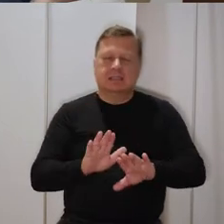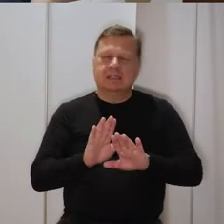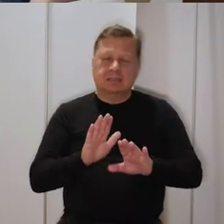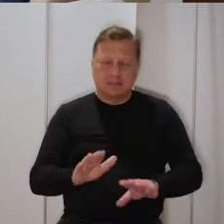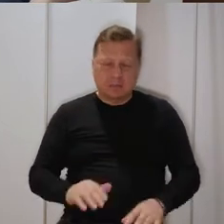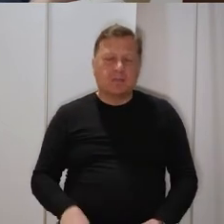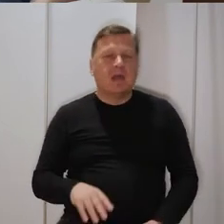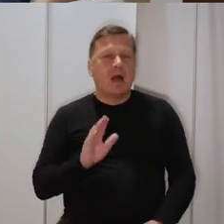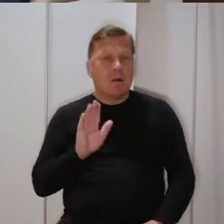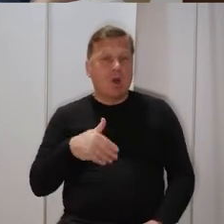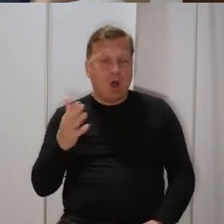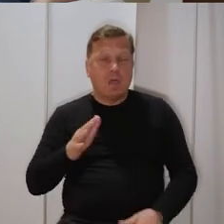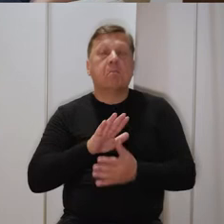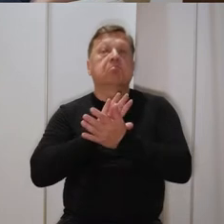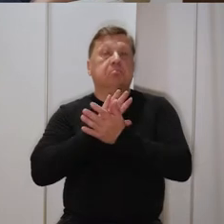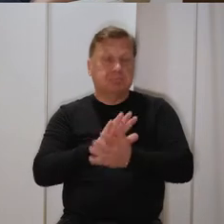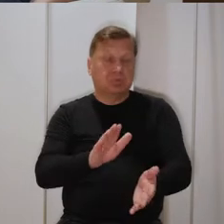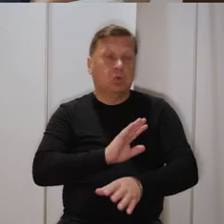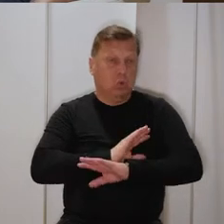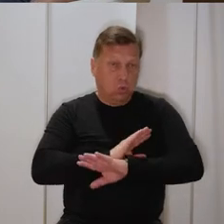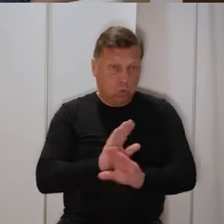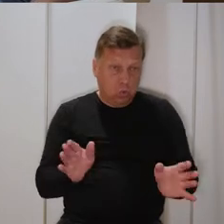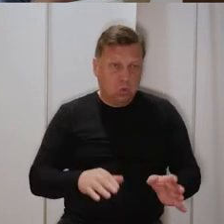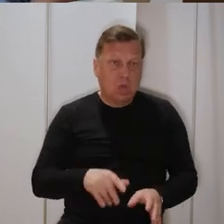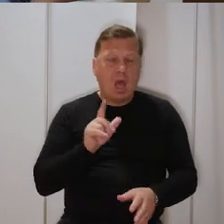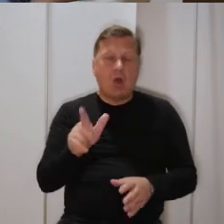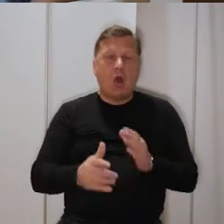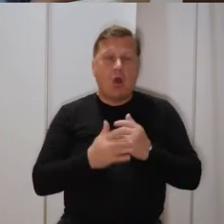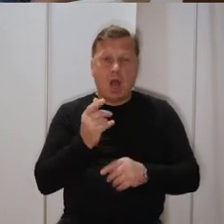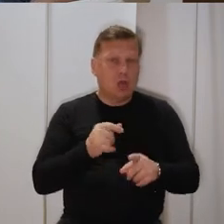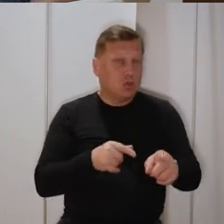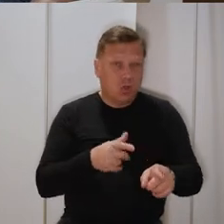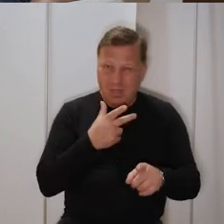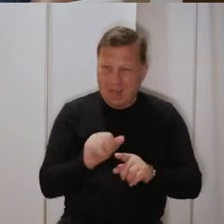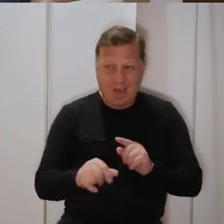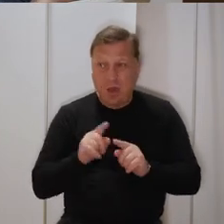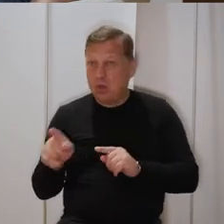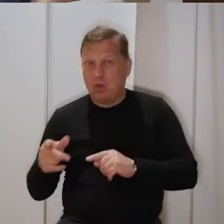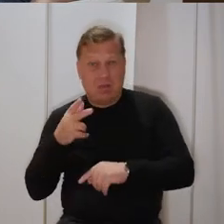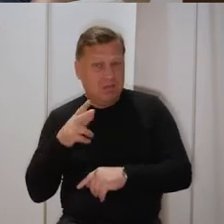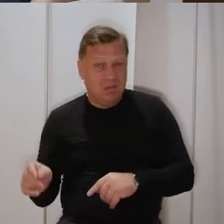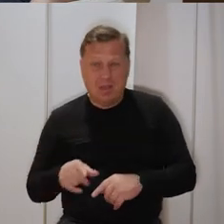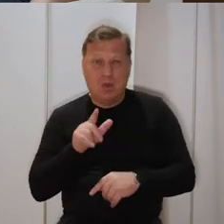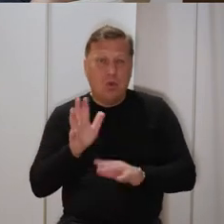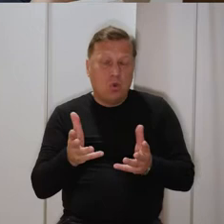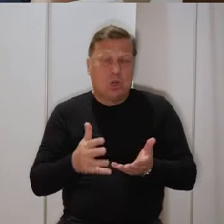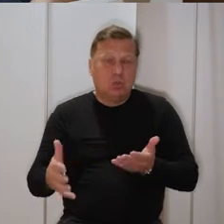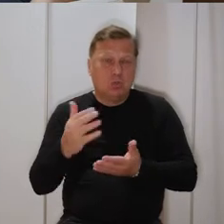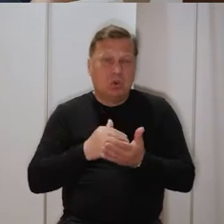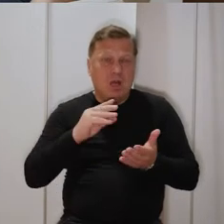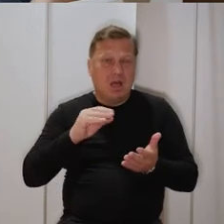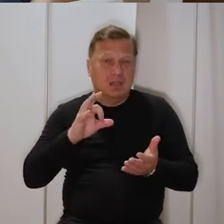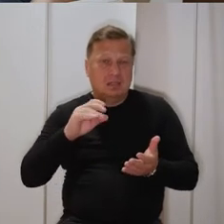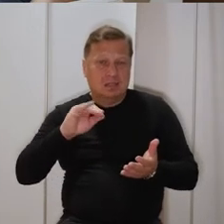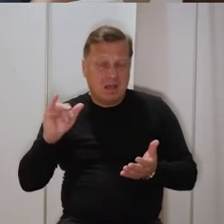sposób. Po czym kiedy w końcu została wydana, okazało się, że to nie jest ani to, ani to. Jest to natomiast zbiór esejów traktujących